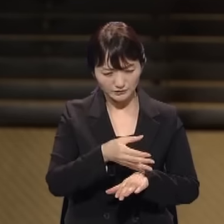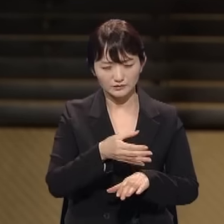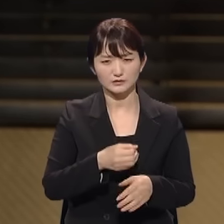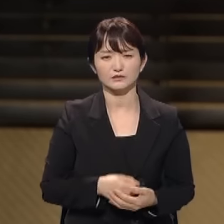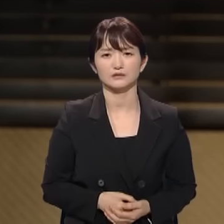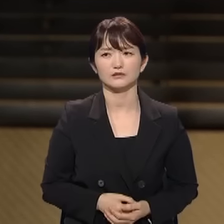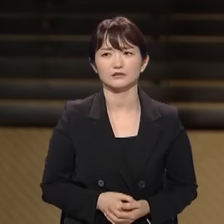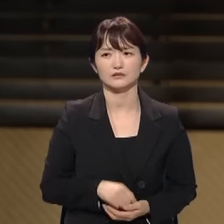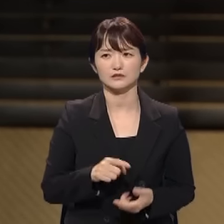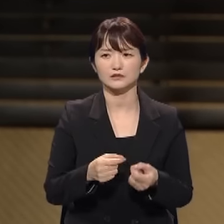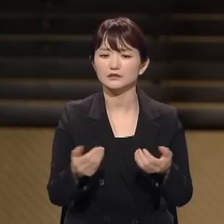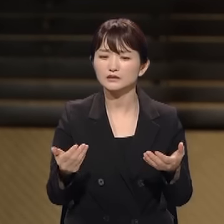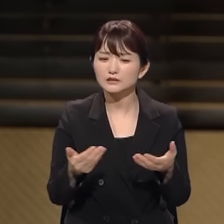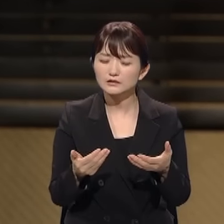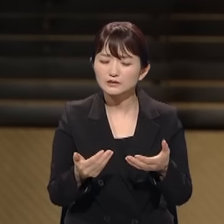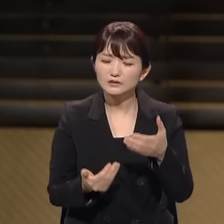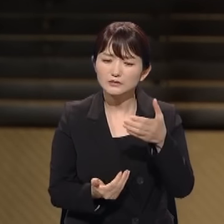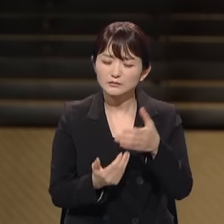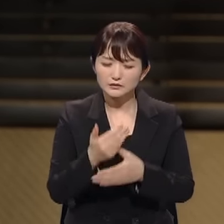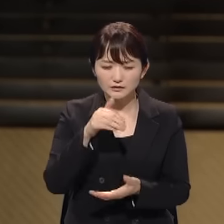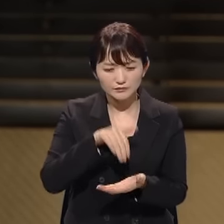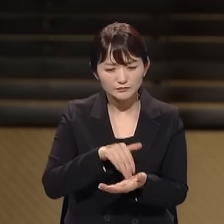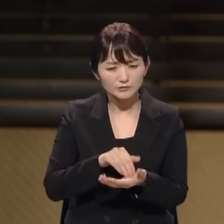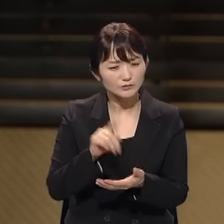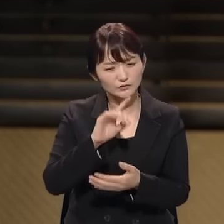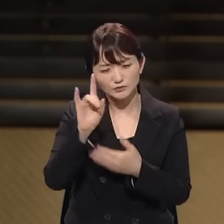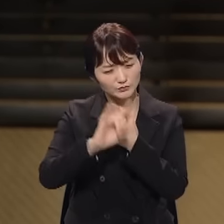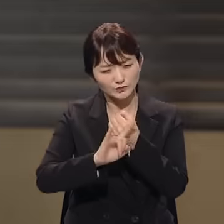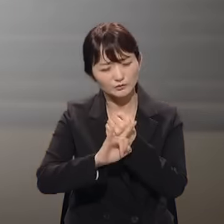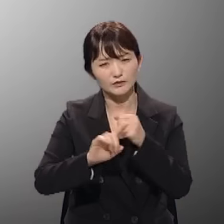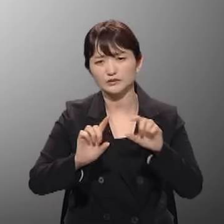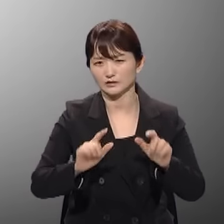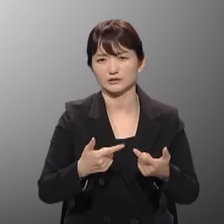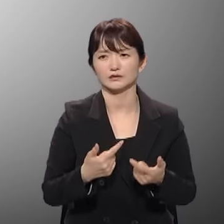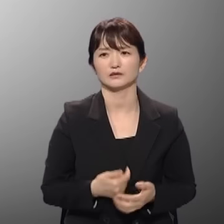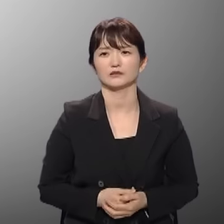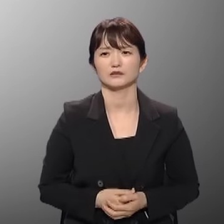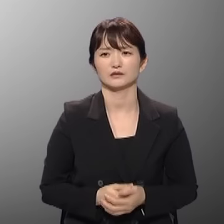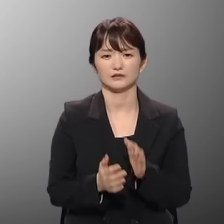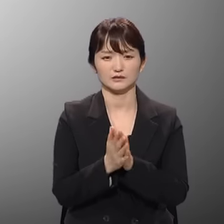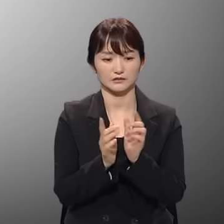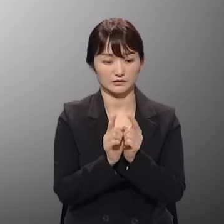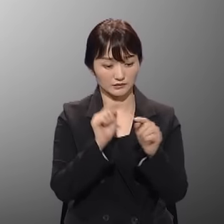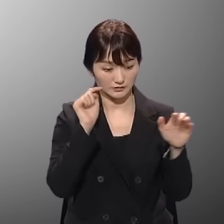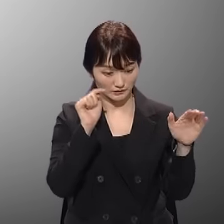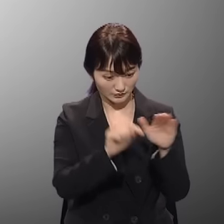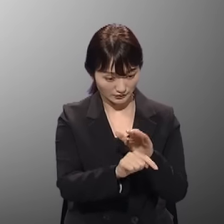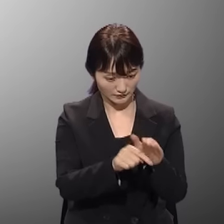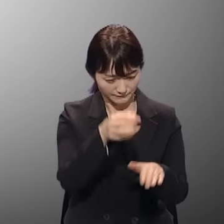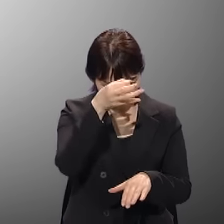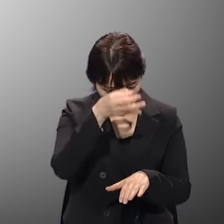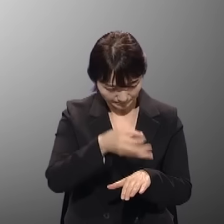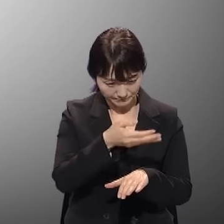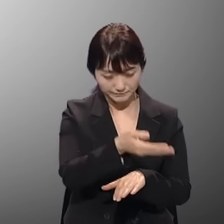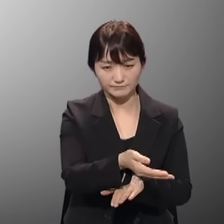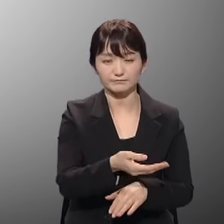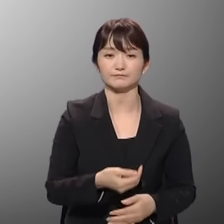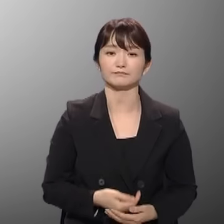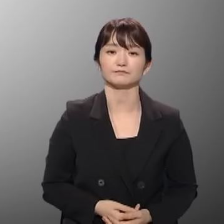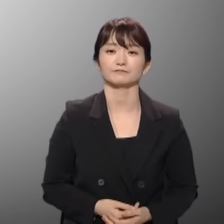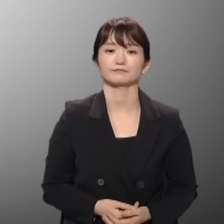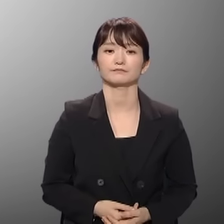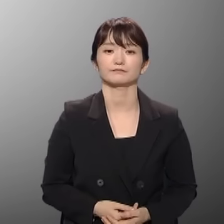어떻게 이런 일을 저질렀는지 후회하고 있다. 무슨 변명도 하지 않겠다라고 하고 직접 찾아뵙고 사과를 하겠다라고 그렇게